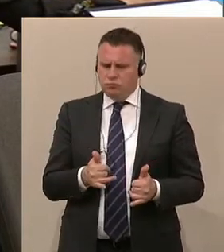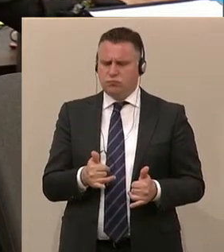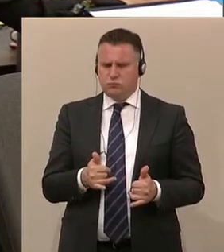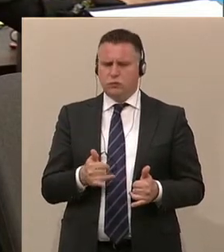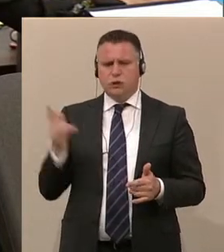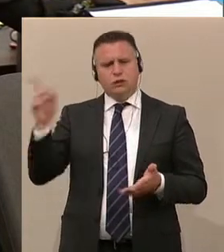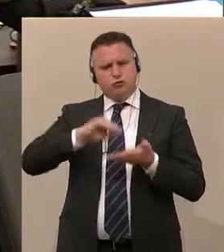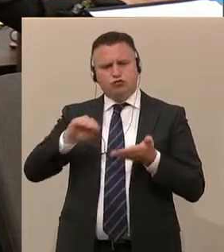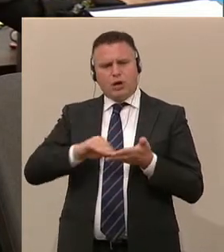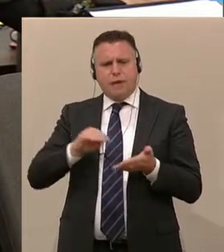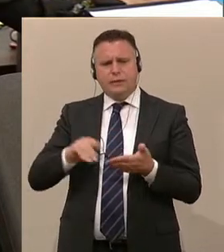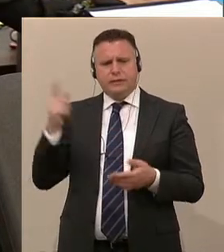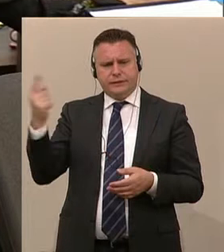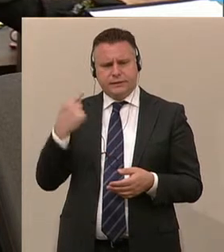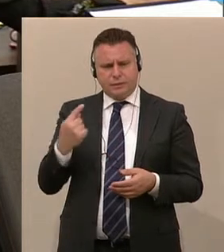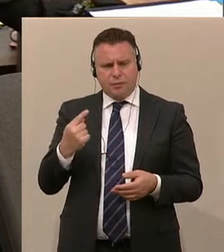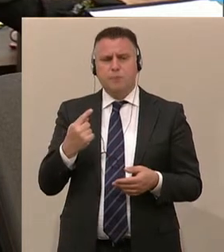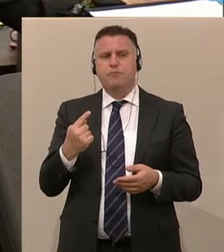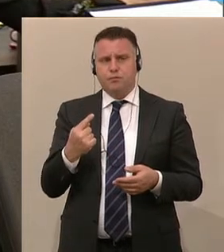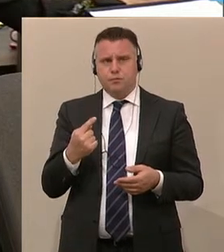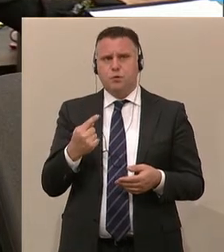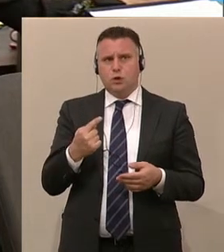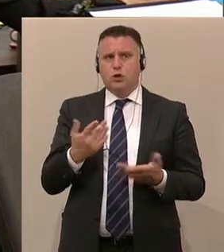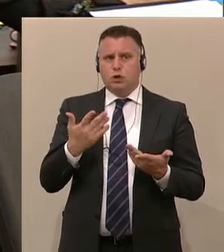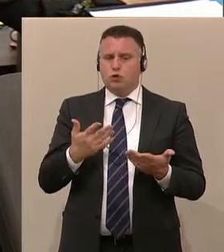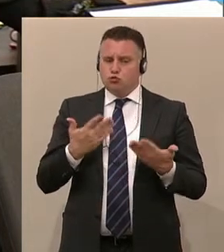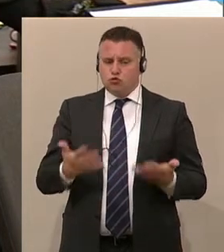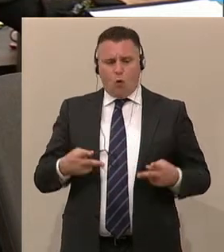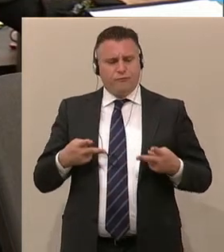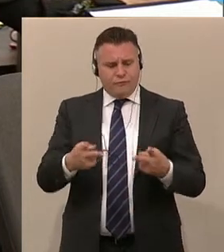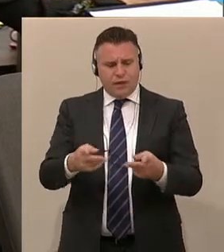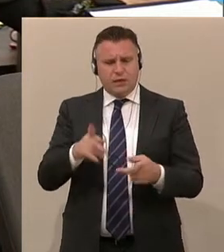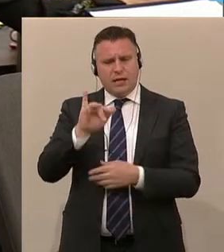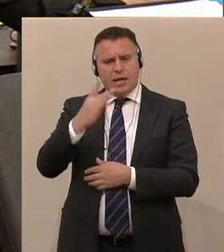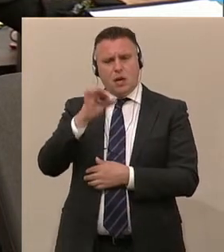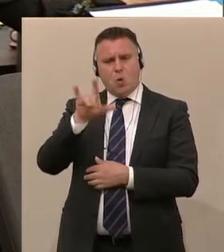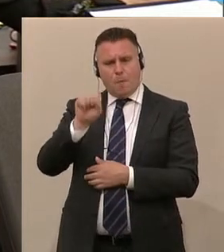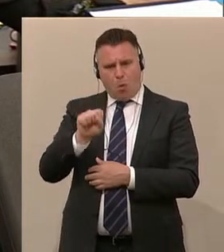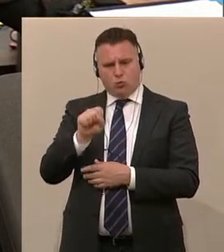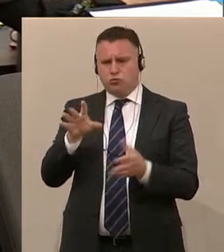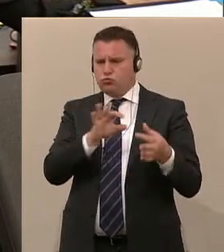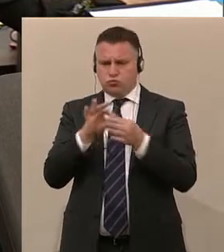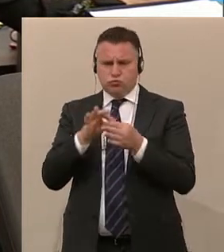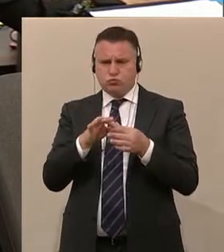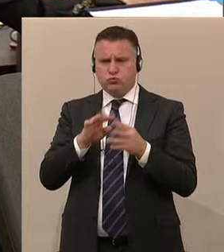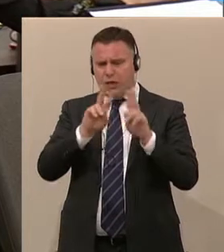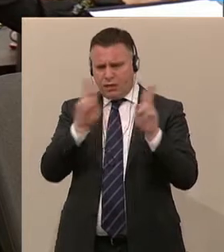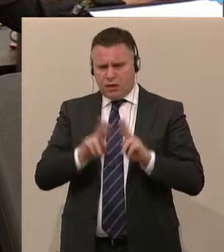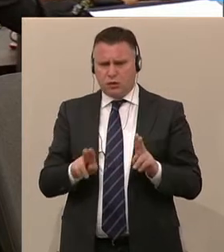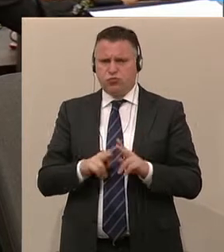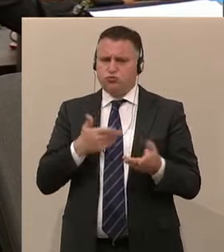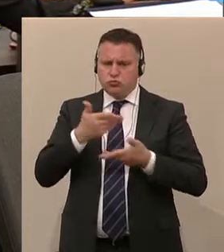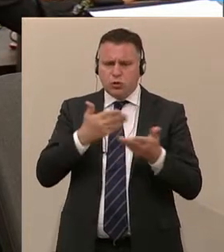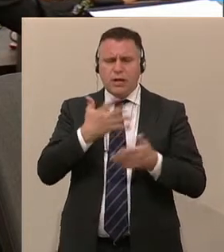wörtlich festgehalten, dass man nach Konsultation des vorgeschlagenen Weges mit ICOMOS International in der Vorgangsweise